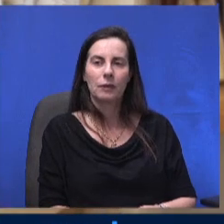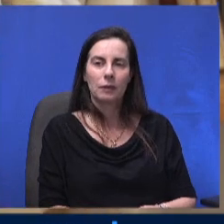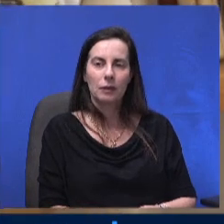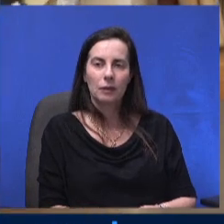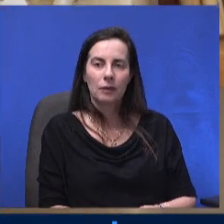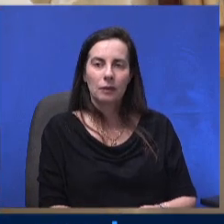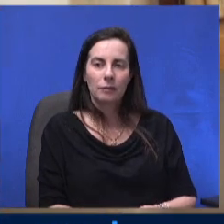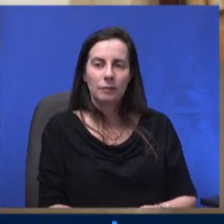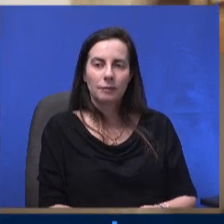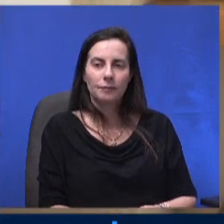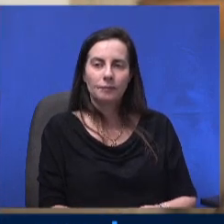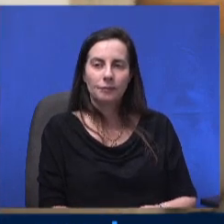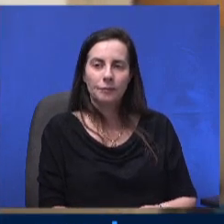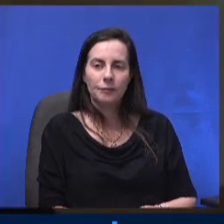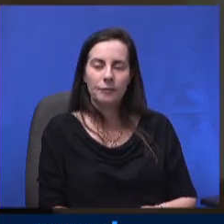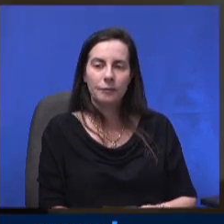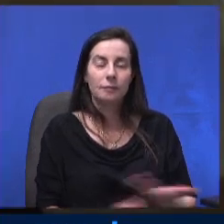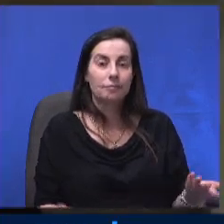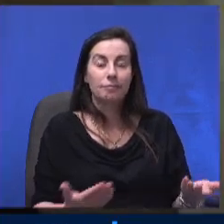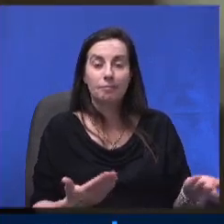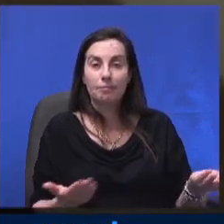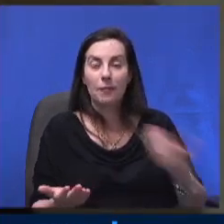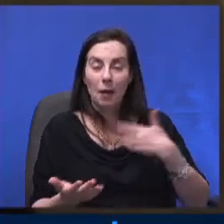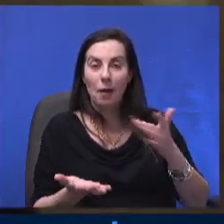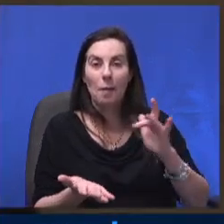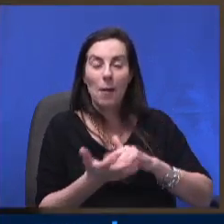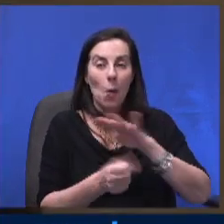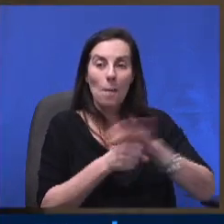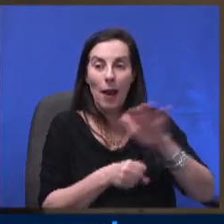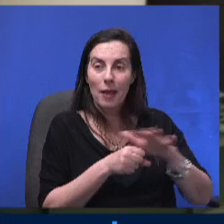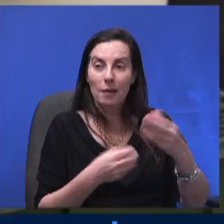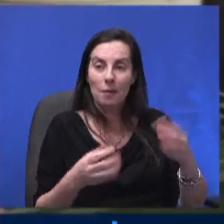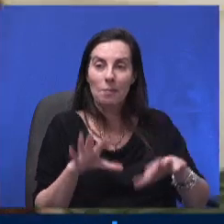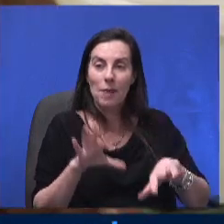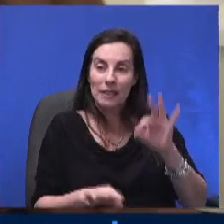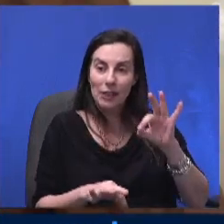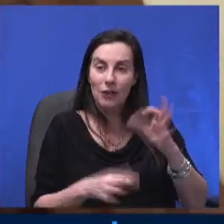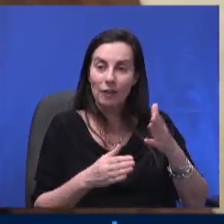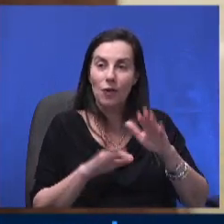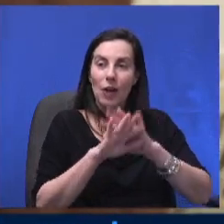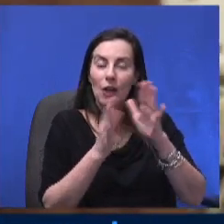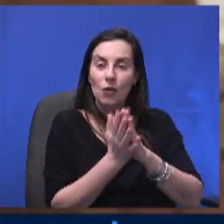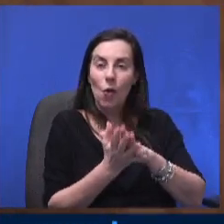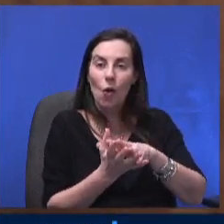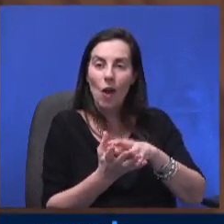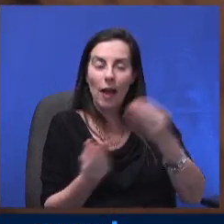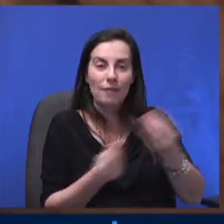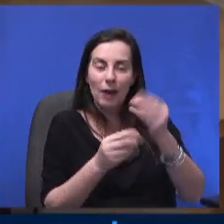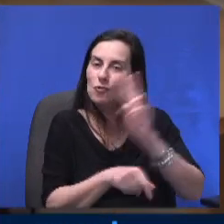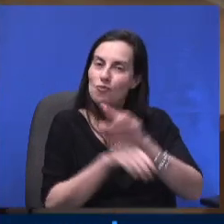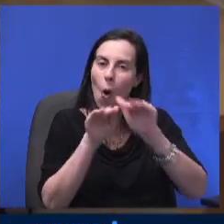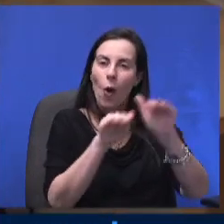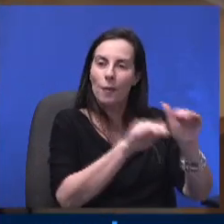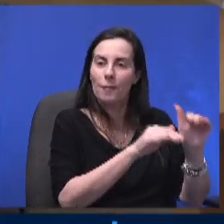בסוף אין לנו מקום במטבח, אז מצאנו דרכים יצירתיות להחביא את כל המוצסים שלנו. אז יש